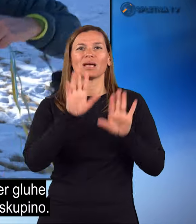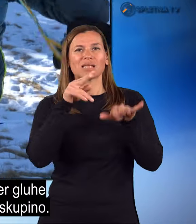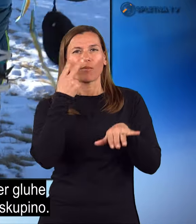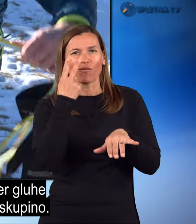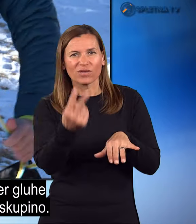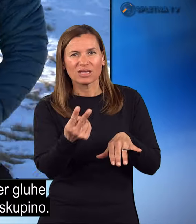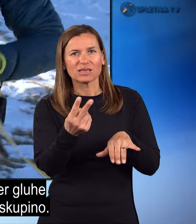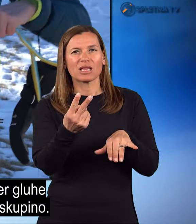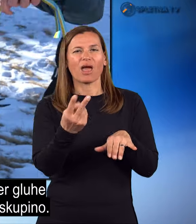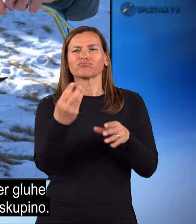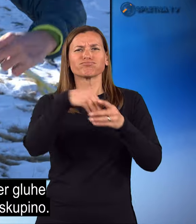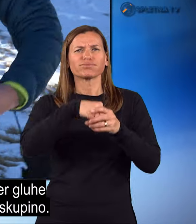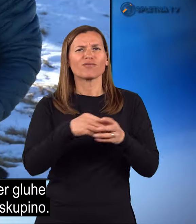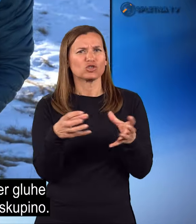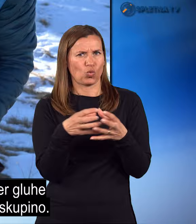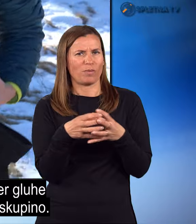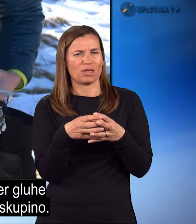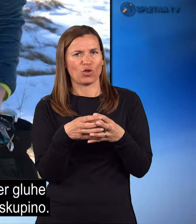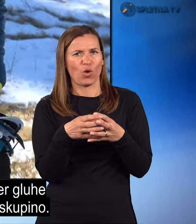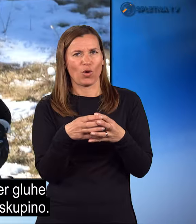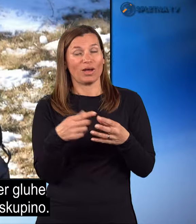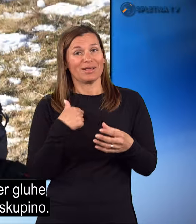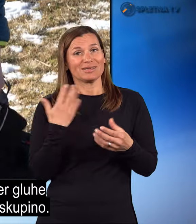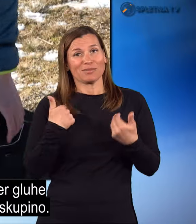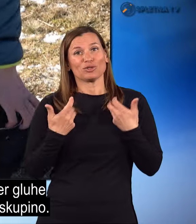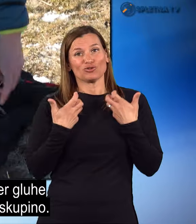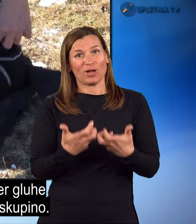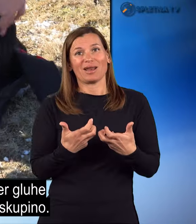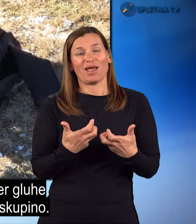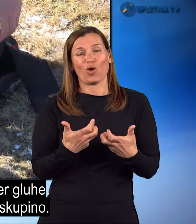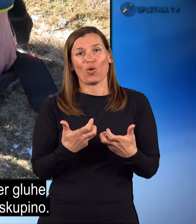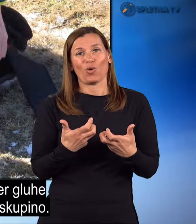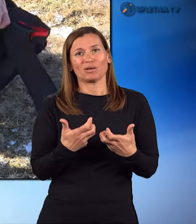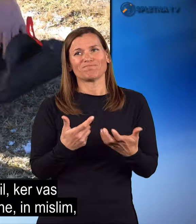v samo dinamiko skupine, ker nekako sem se želel,